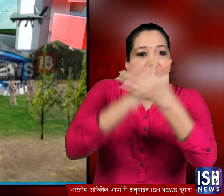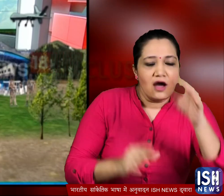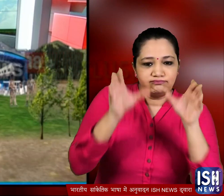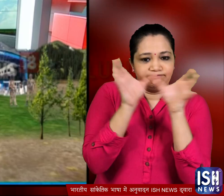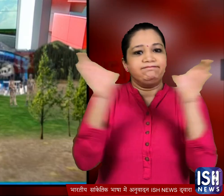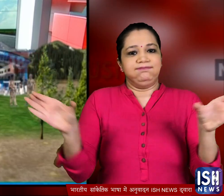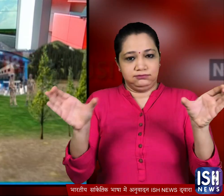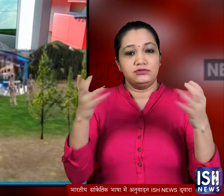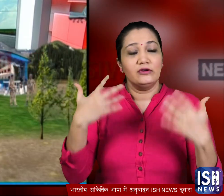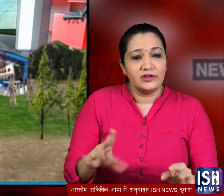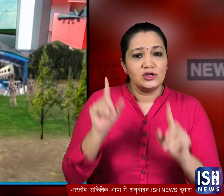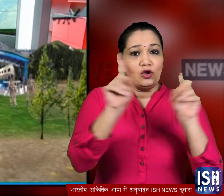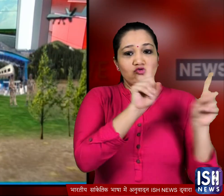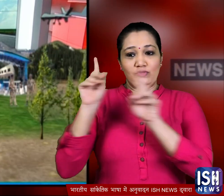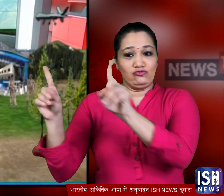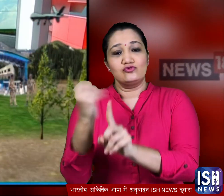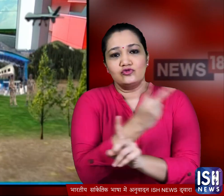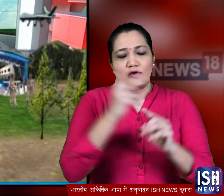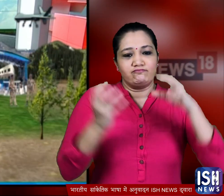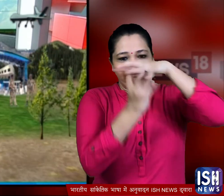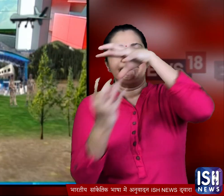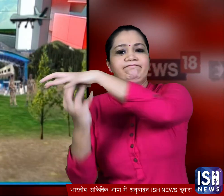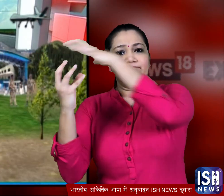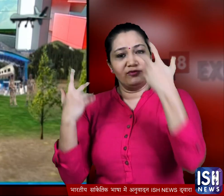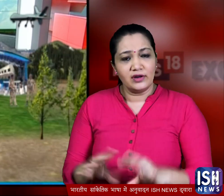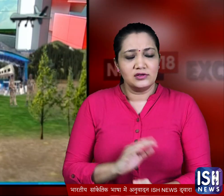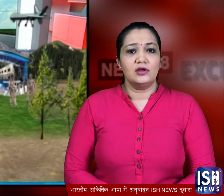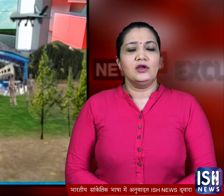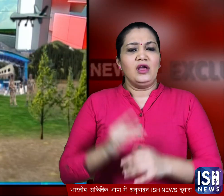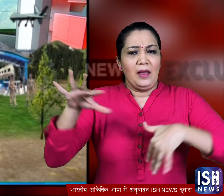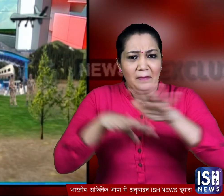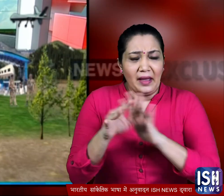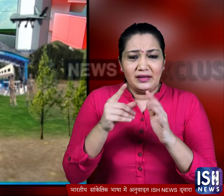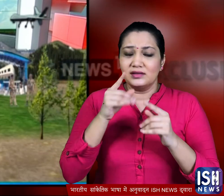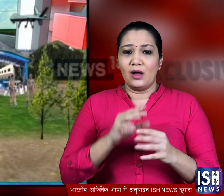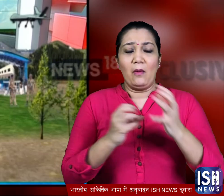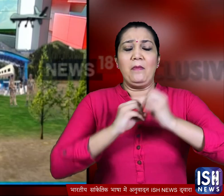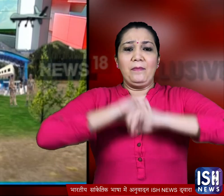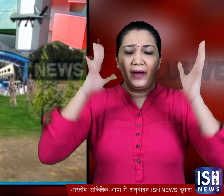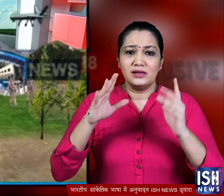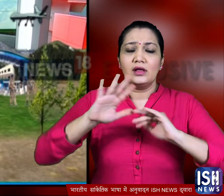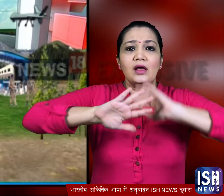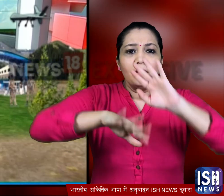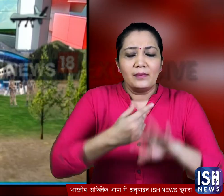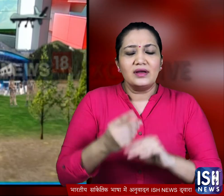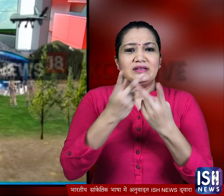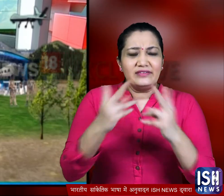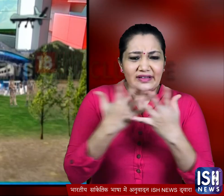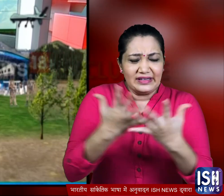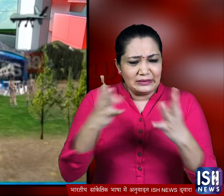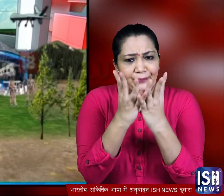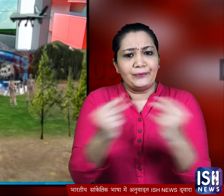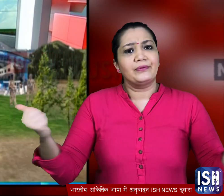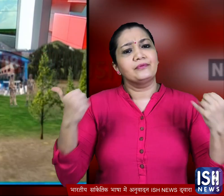जिसे 2 बराबर हिस्सों में बांटा गया था और दोनों ड्रोन में फिट किया गया था। ये विस्फोटक इस तरीके के थे कि धमाकों के बाद